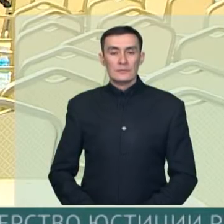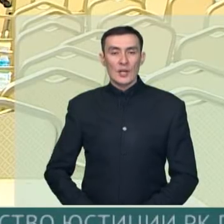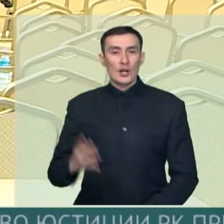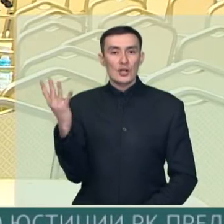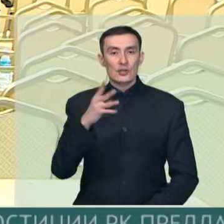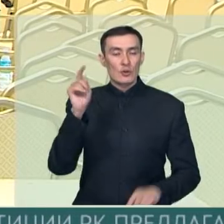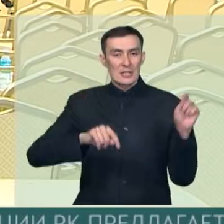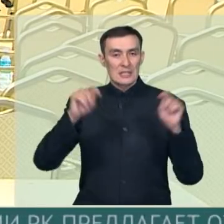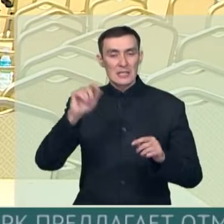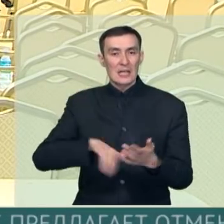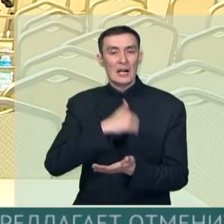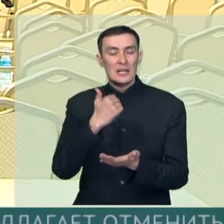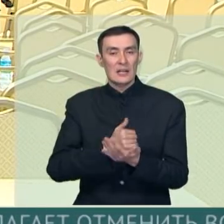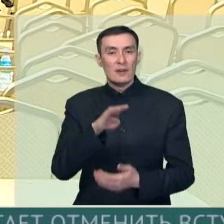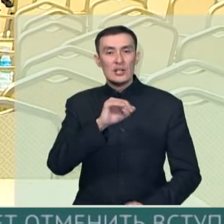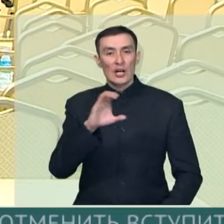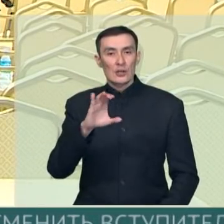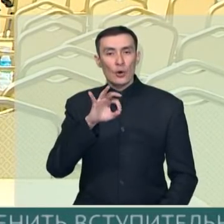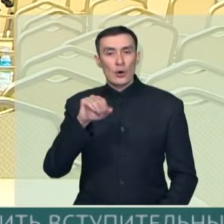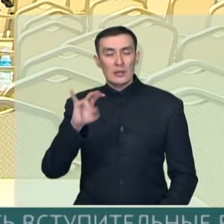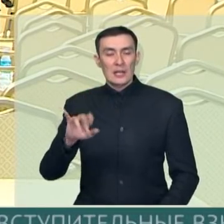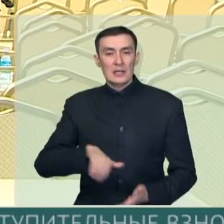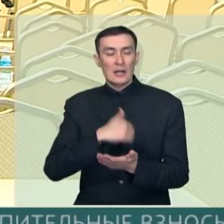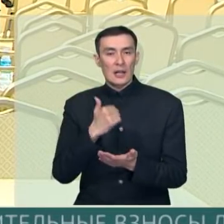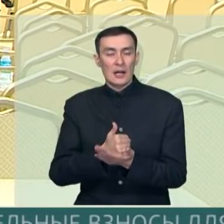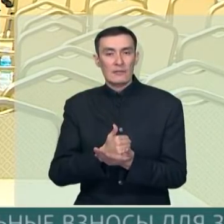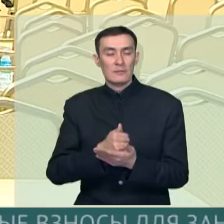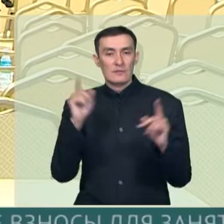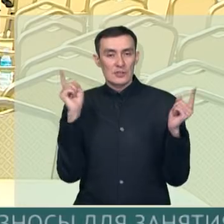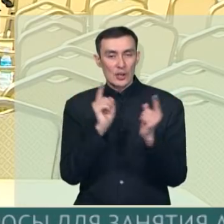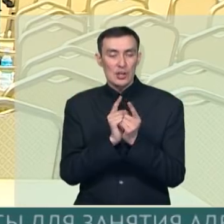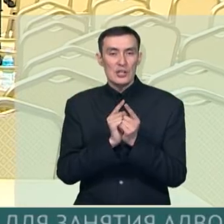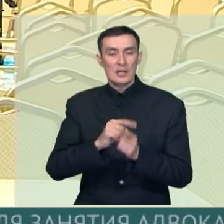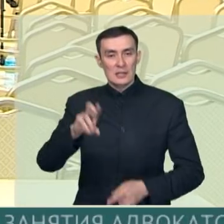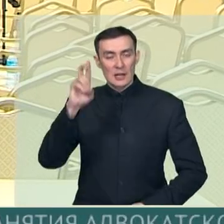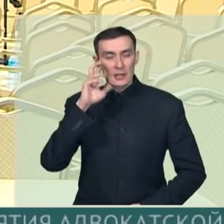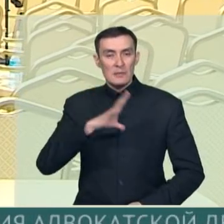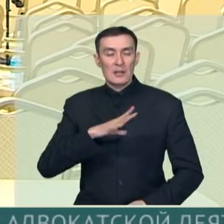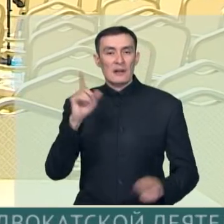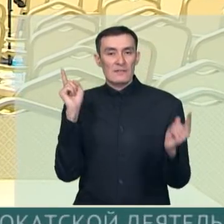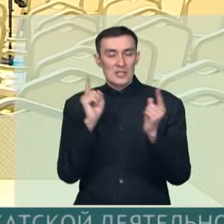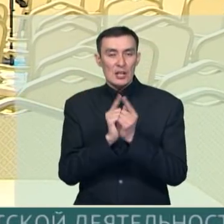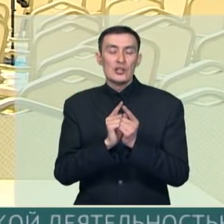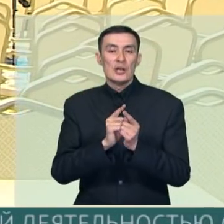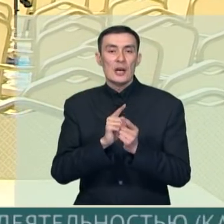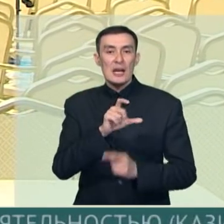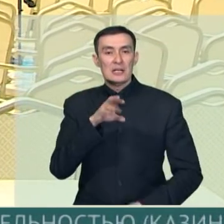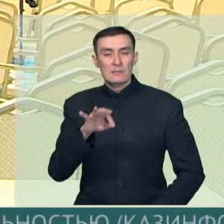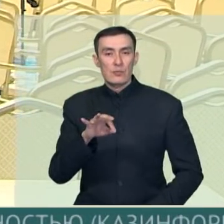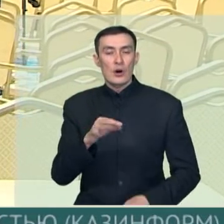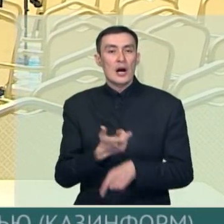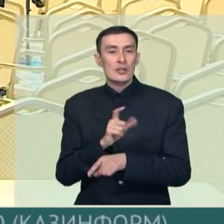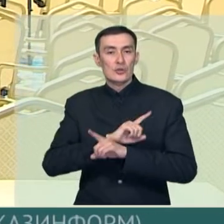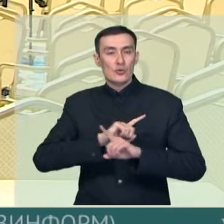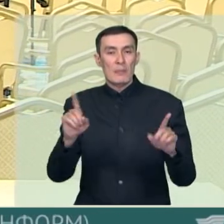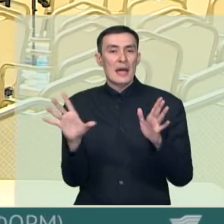4-й съезд лидеров «Жас-Отана» станет главным событием для молодежи страны. Здесь, на съезде, в конгресс-центре «Экспо» царит